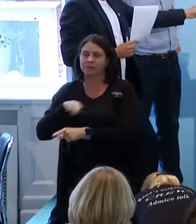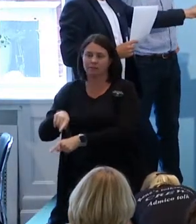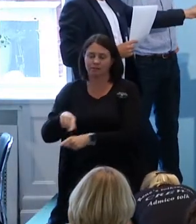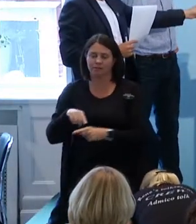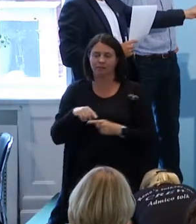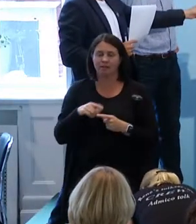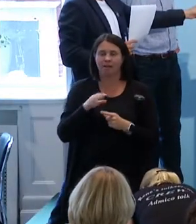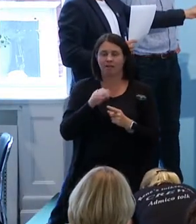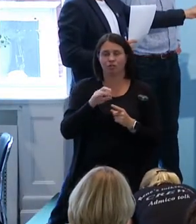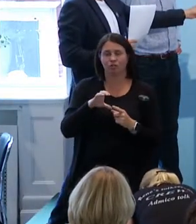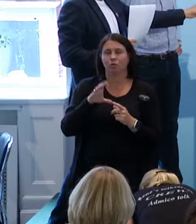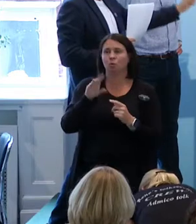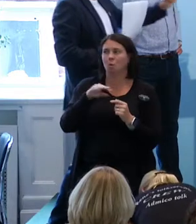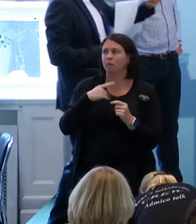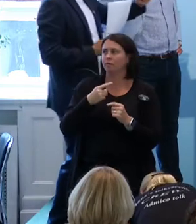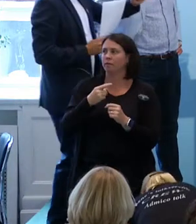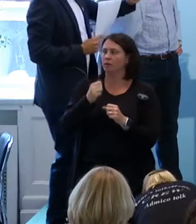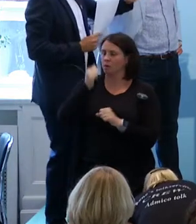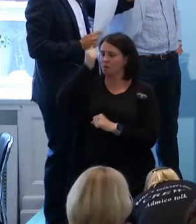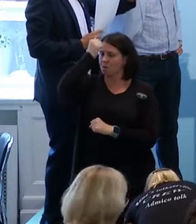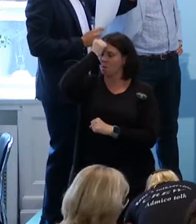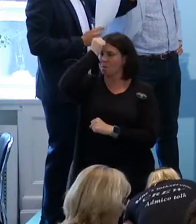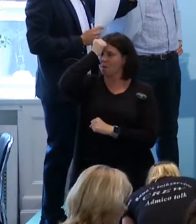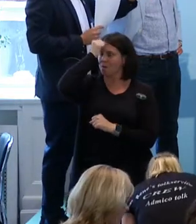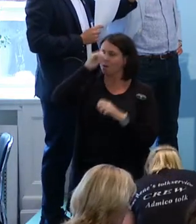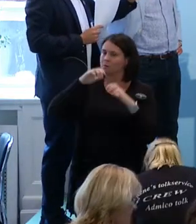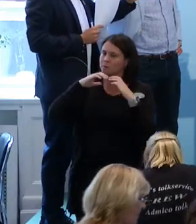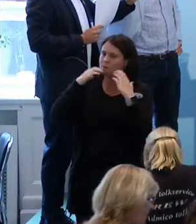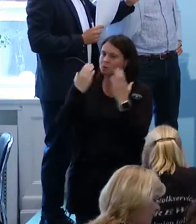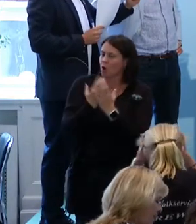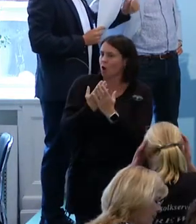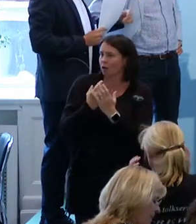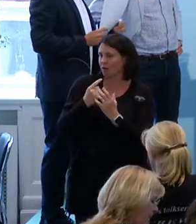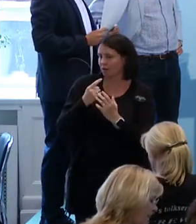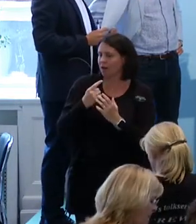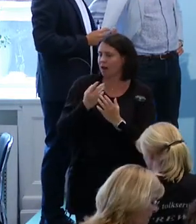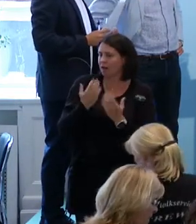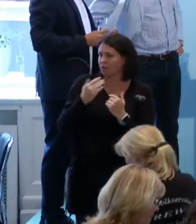fanns. Ja, det är att vi inte glömmer liksom det sociala. För jag tror att den är